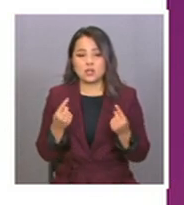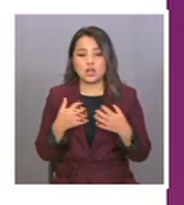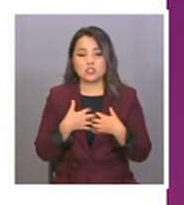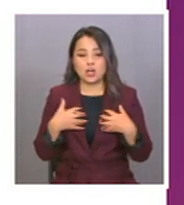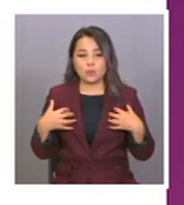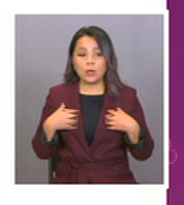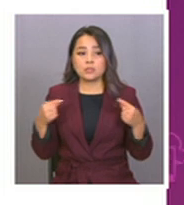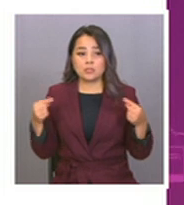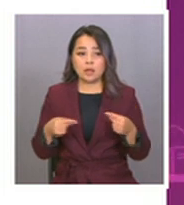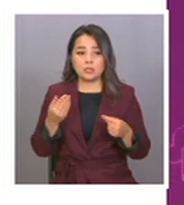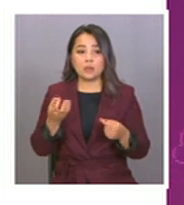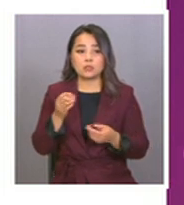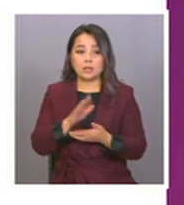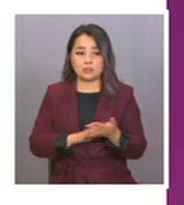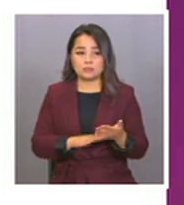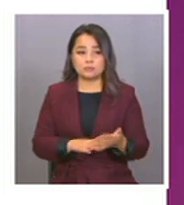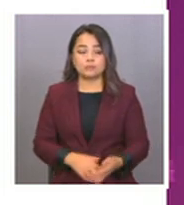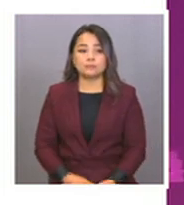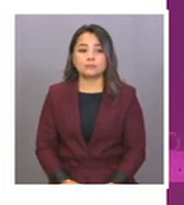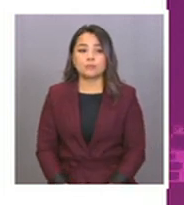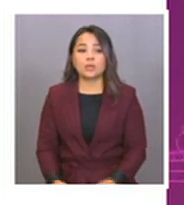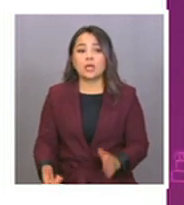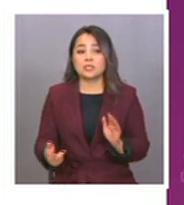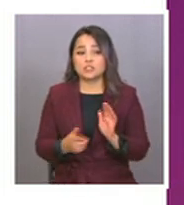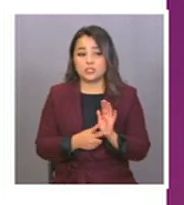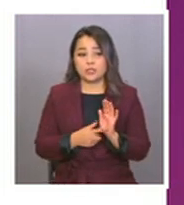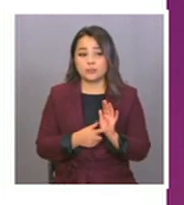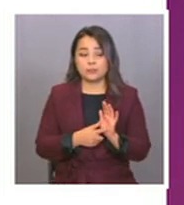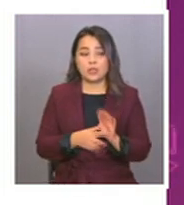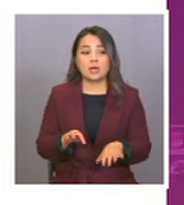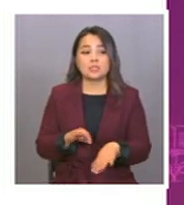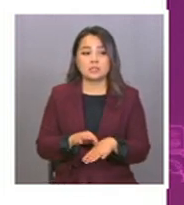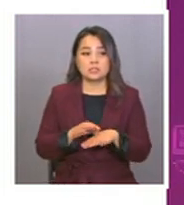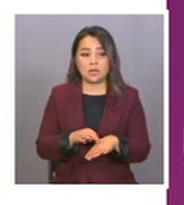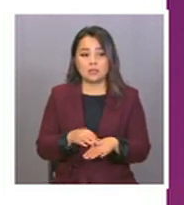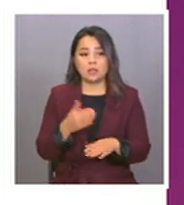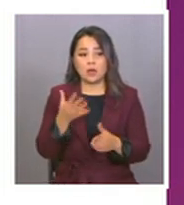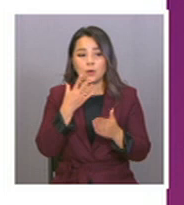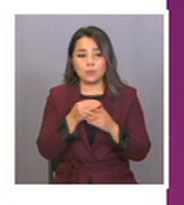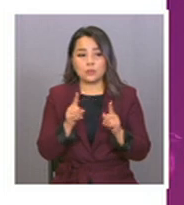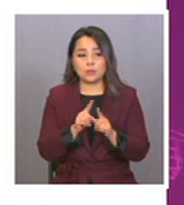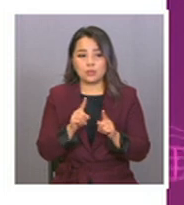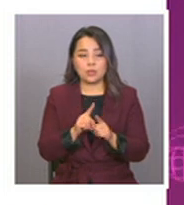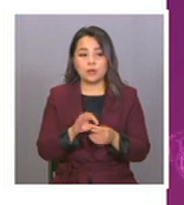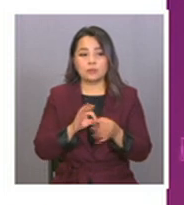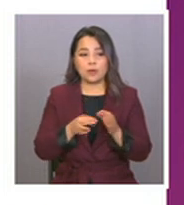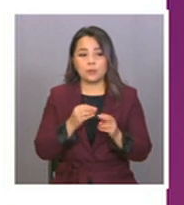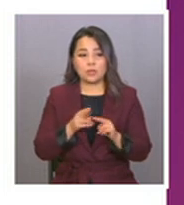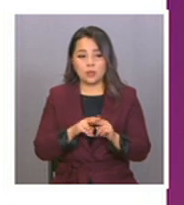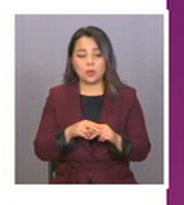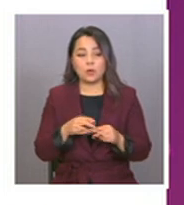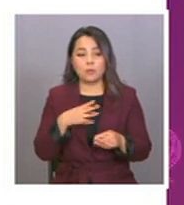келеді, сондықтан әрі қарай жылжимыз. 7. Терісінде теңбілдерінің түсі қара болады, және өте